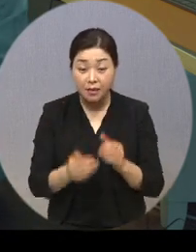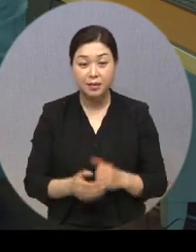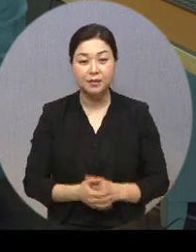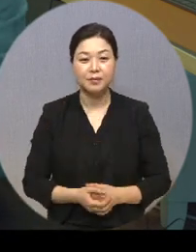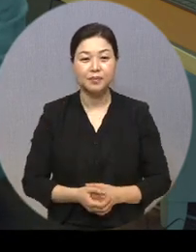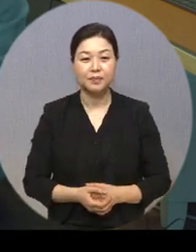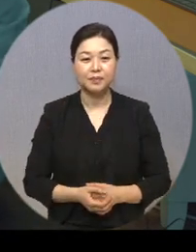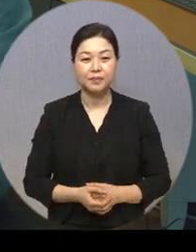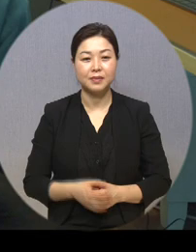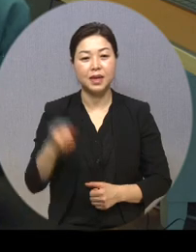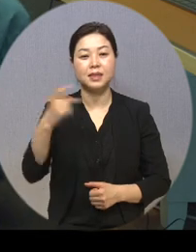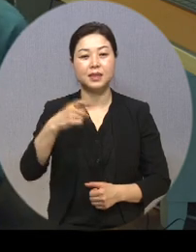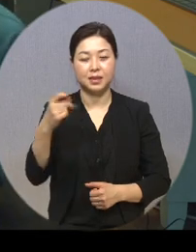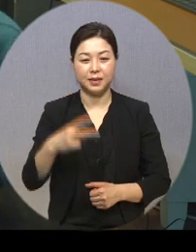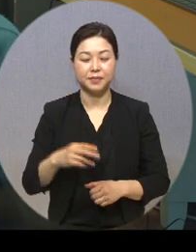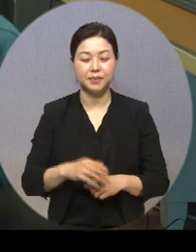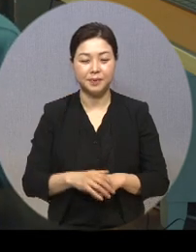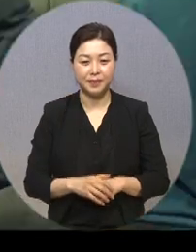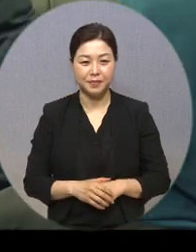고맙습니다. 다시.